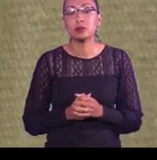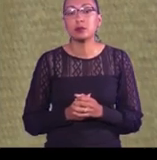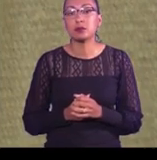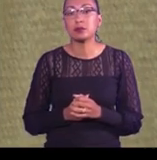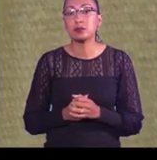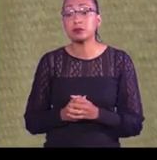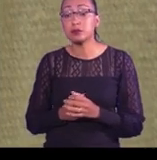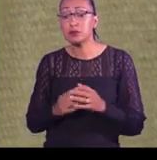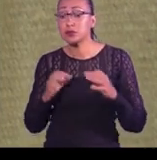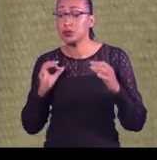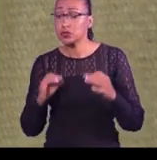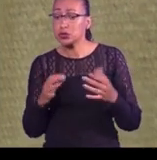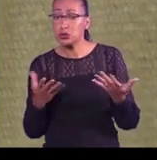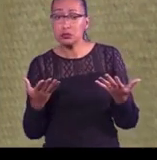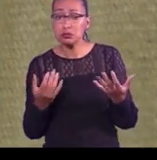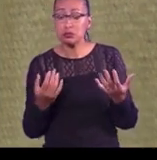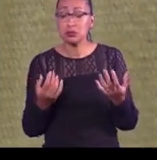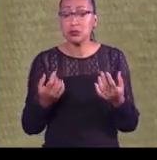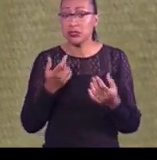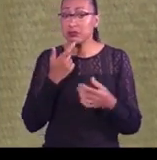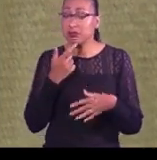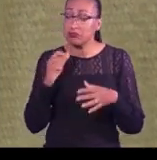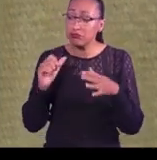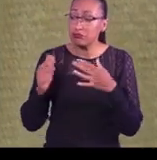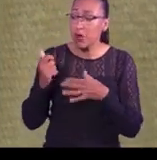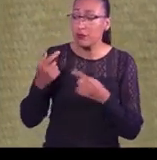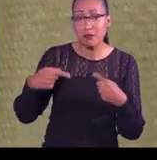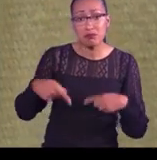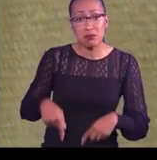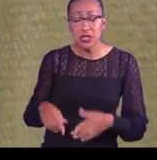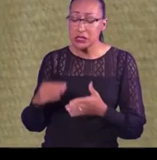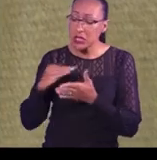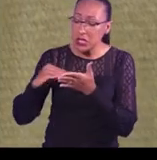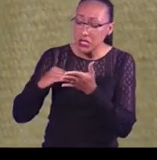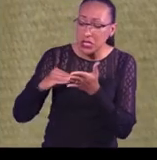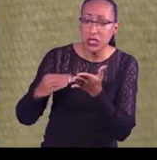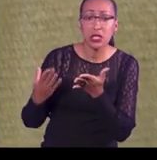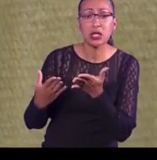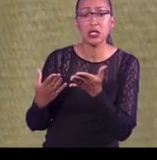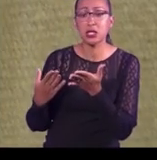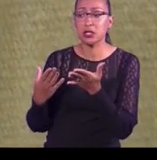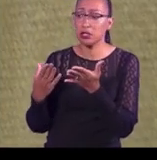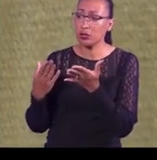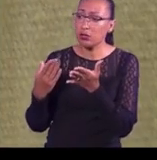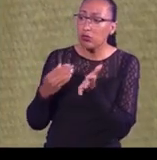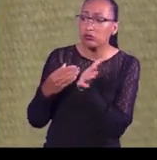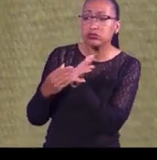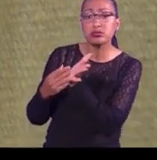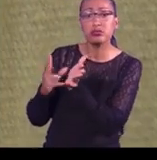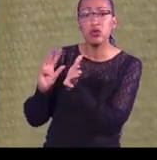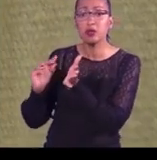de simplement écrire au Premier ministre et de dire au Premier ministre ben, nous y ont des petits